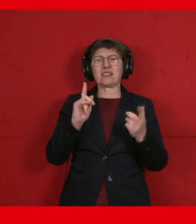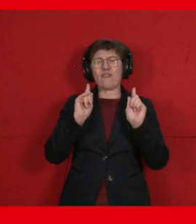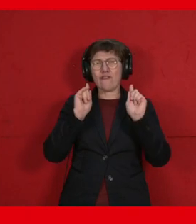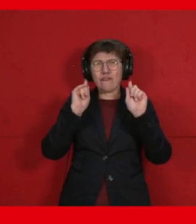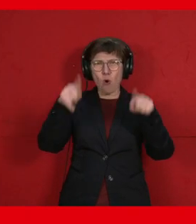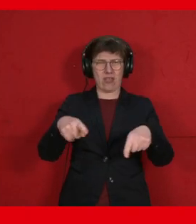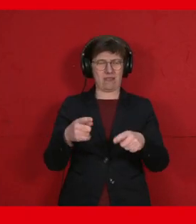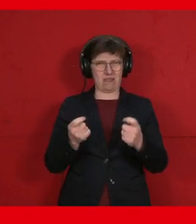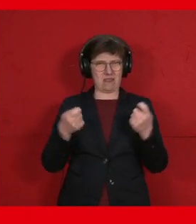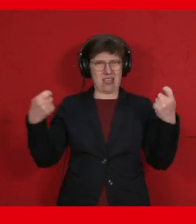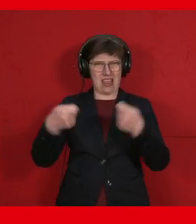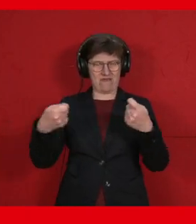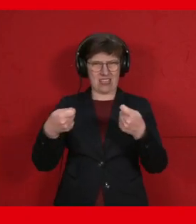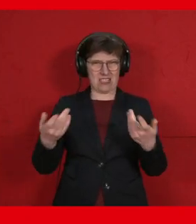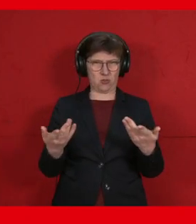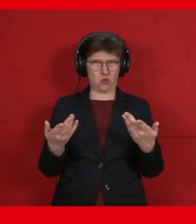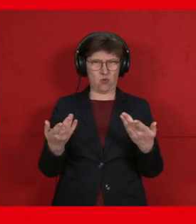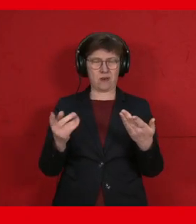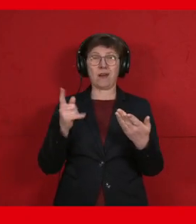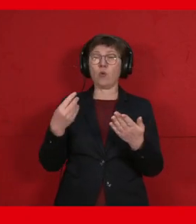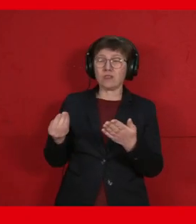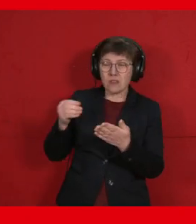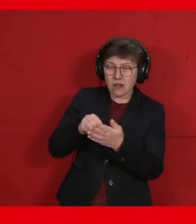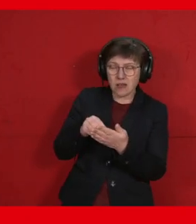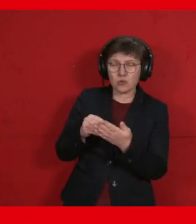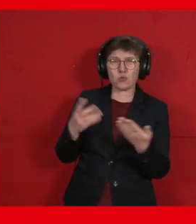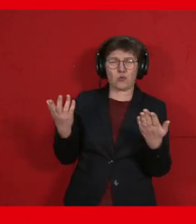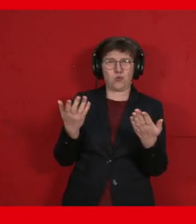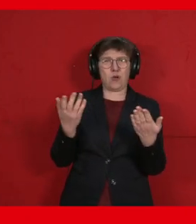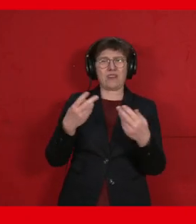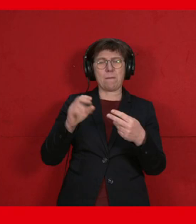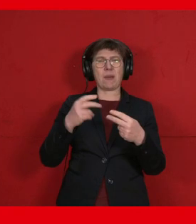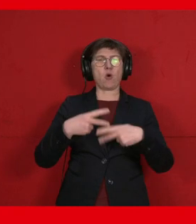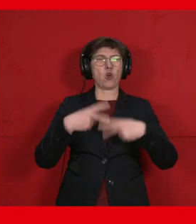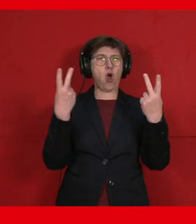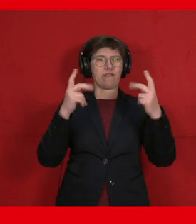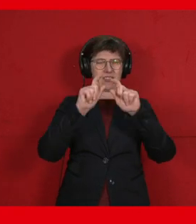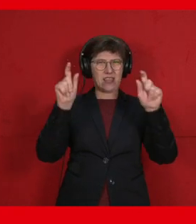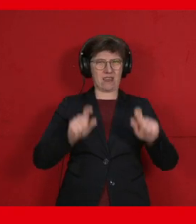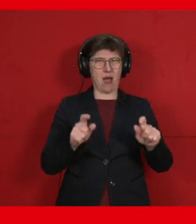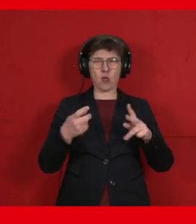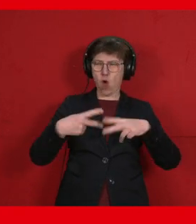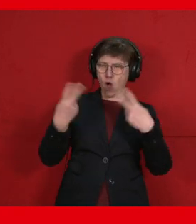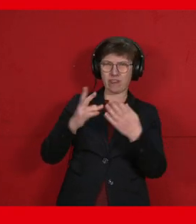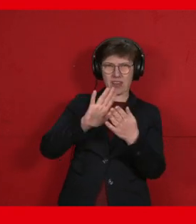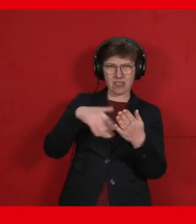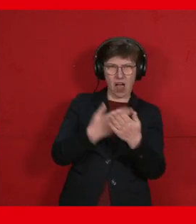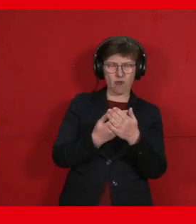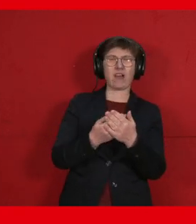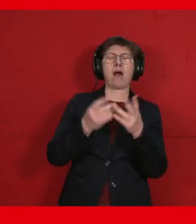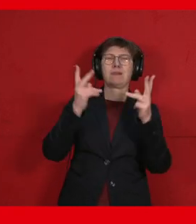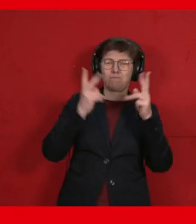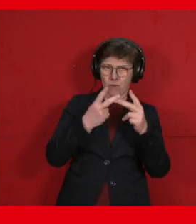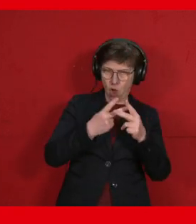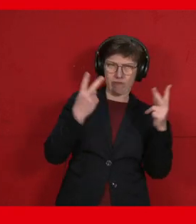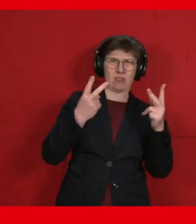die investiert? Und dann gehört natürlich dazu, dass wir einen öffentlichen Rahmen herstellen, wo die öffentlichen Aufgaben auch wahrgenommen